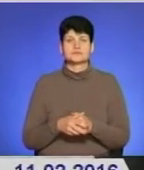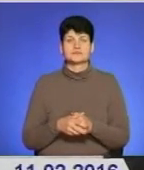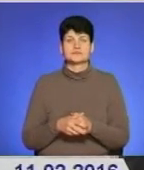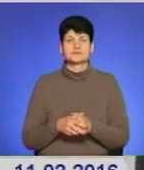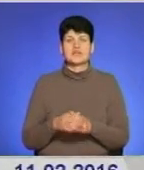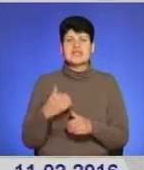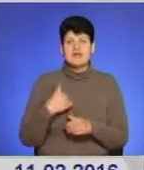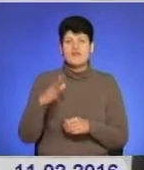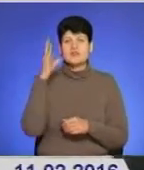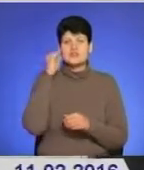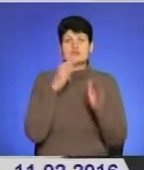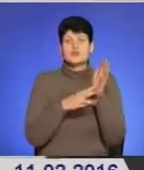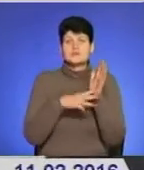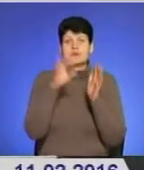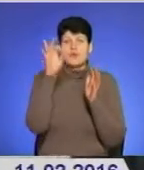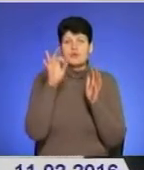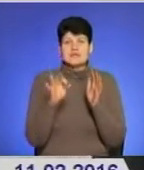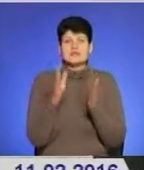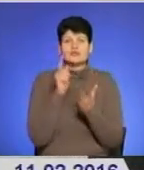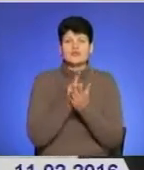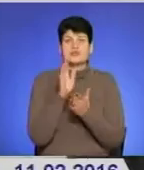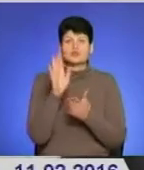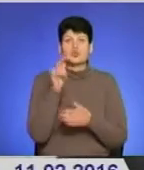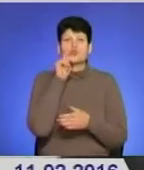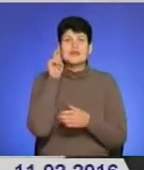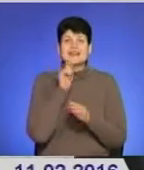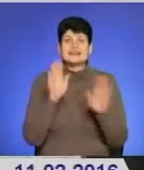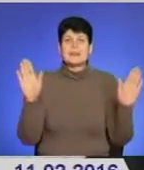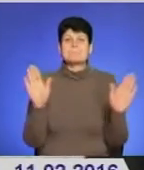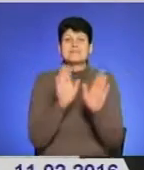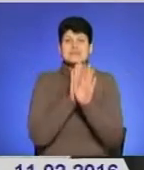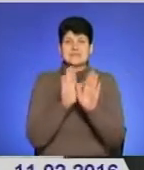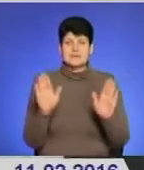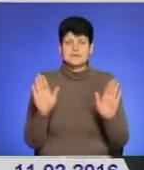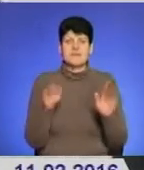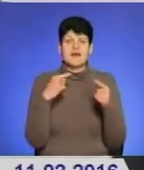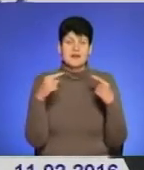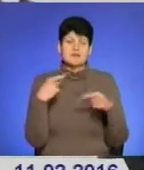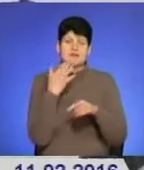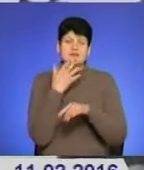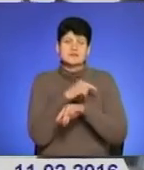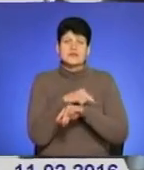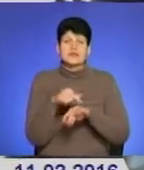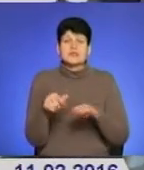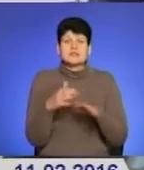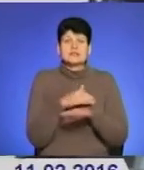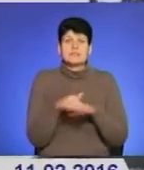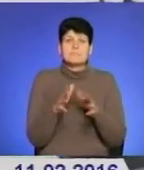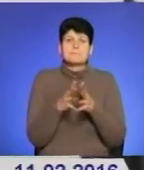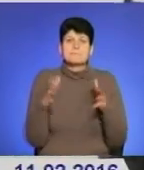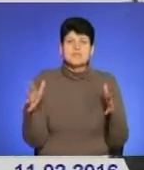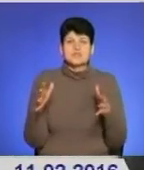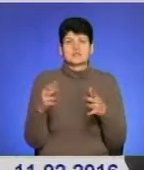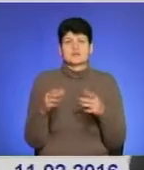Я рахую, що 80% повинні бути українські пісні, а решта заграничні. Хочеться, щоб більше звучало